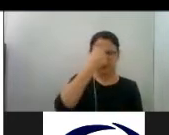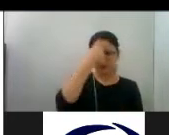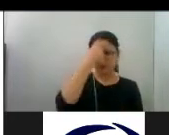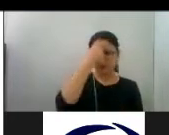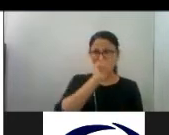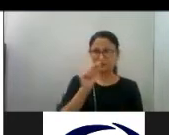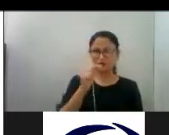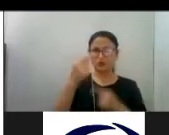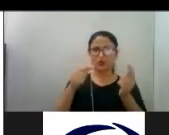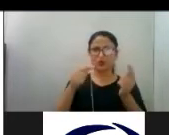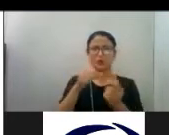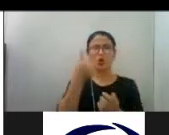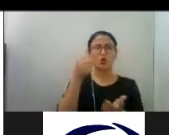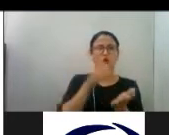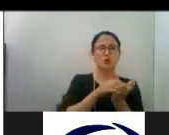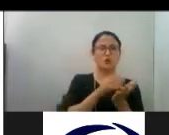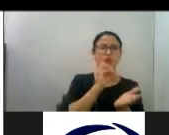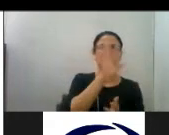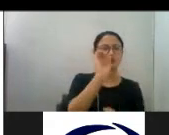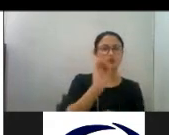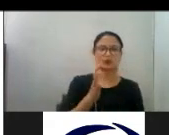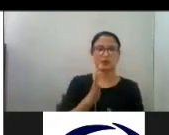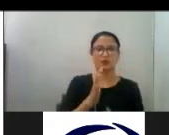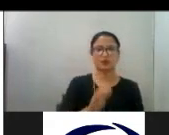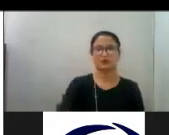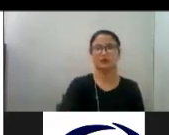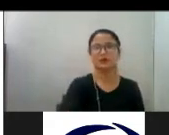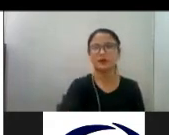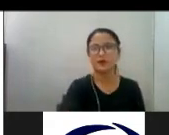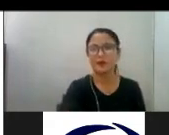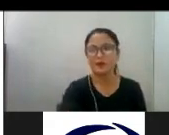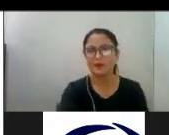भन्न नसक्ने, र